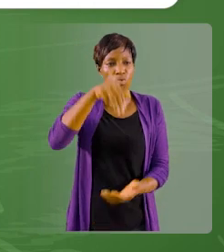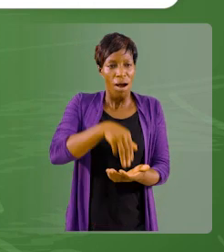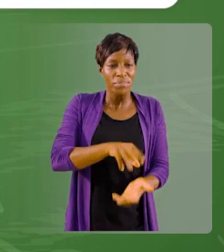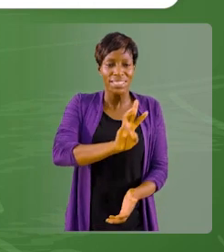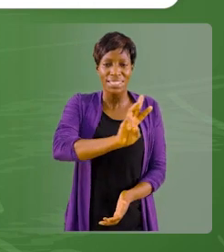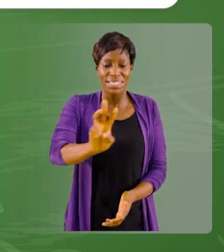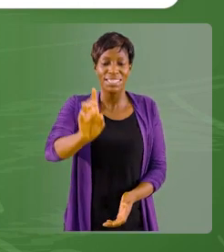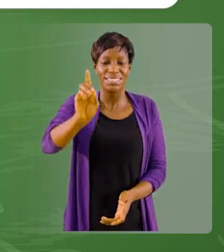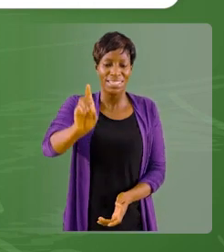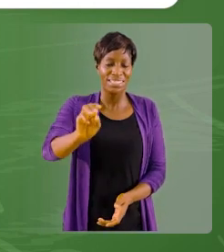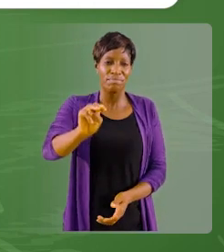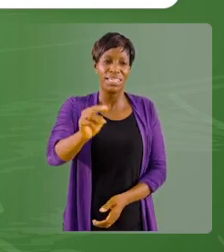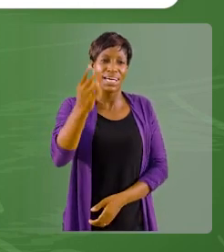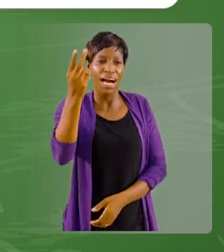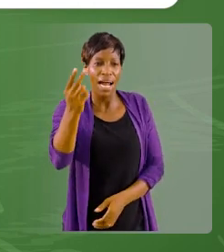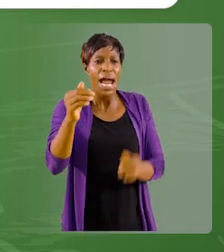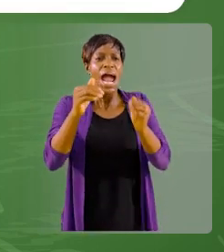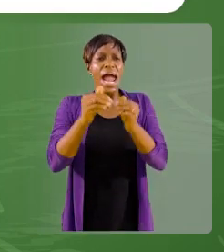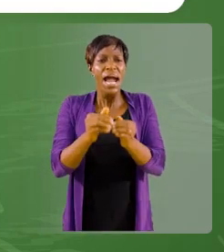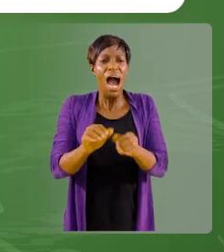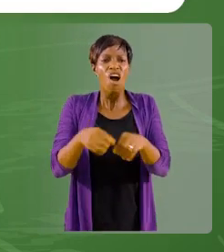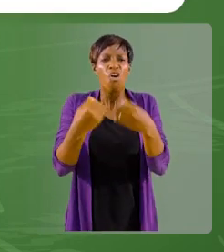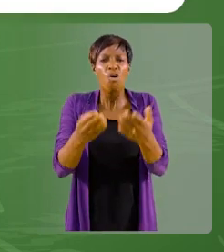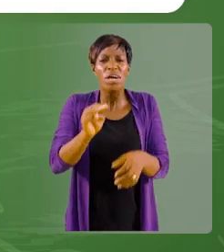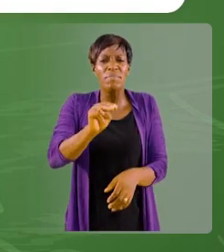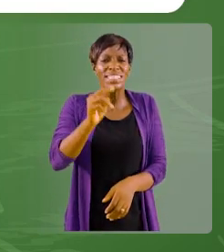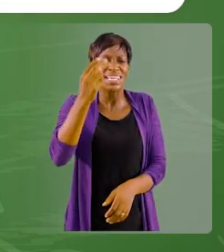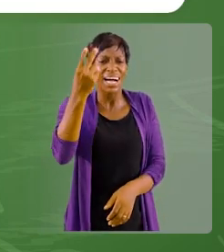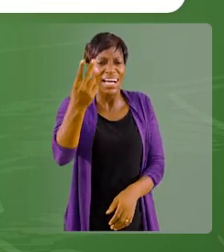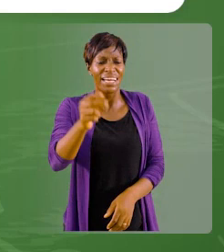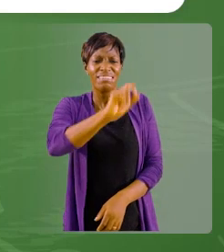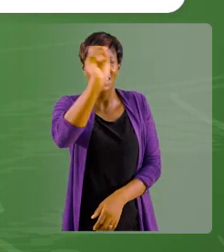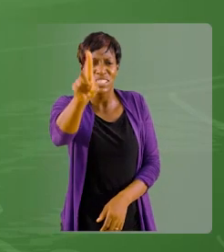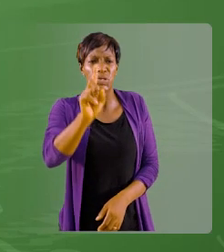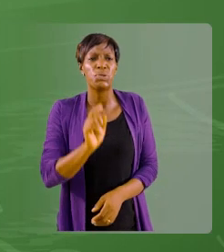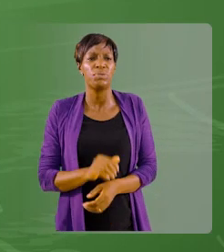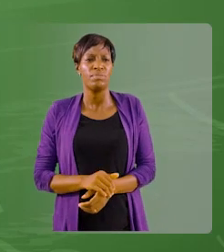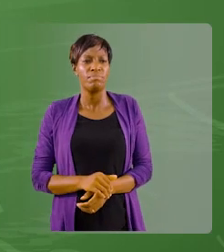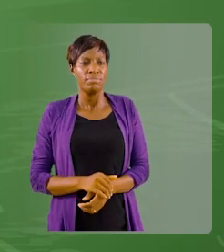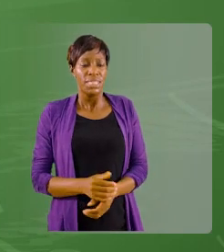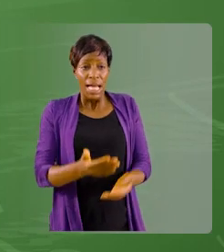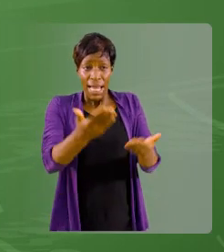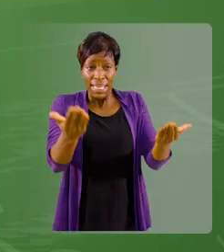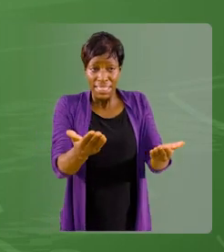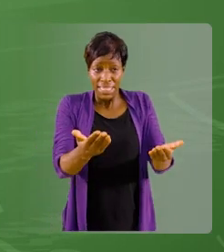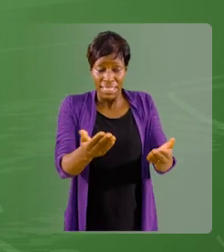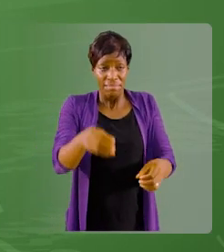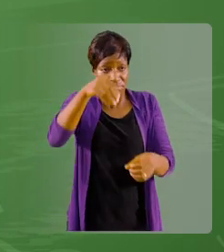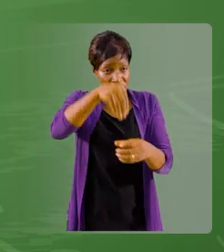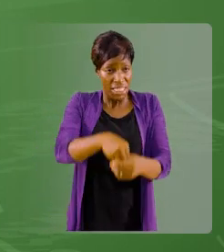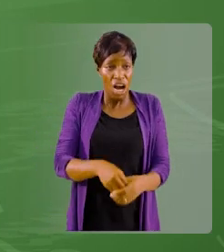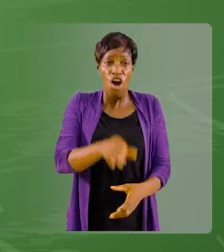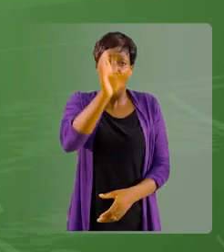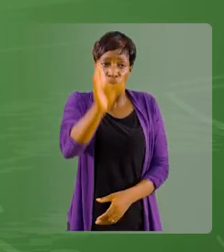3600 décimètres carrés égale à combien de mètres carrés? Bien, ici, nous sommes dans la colonne des